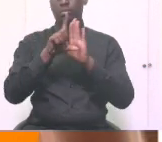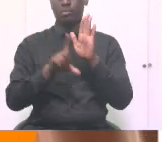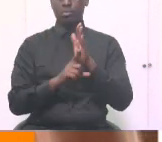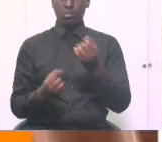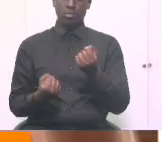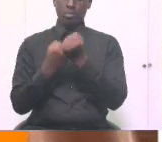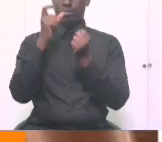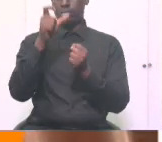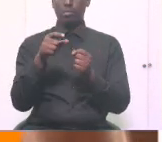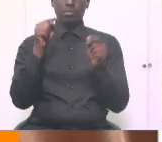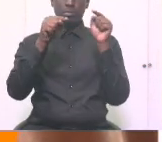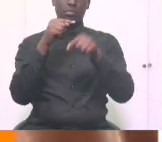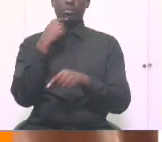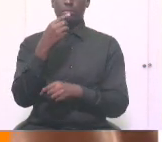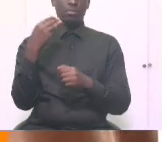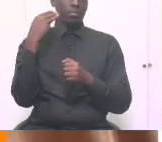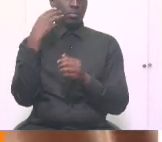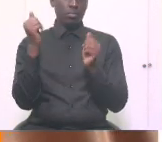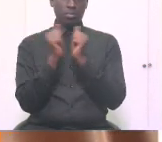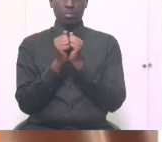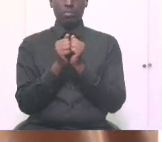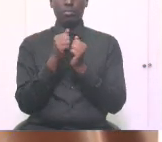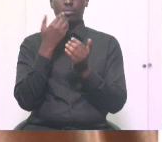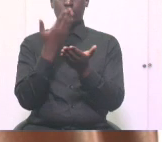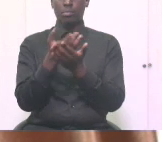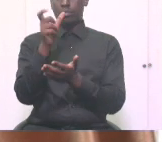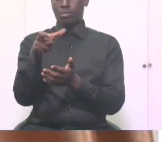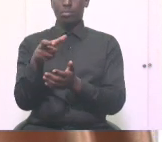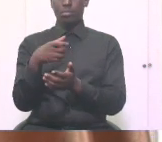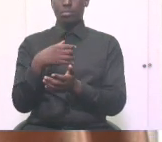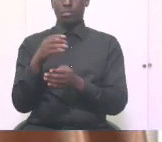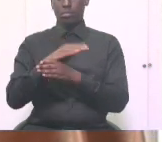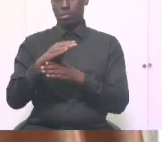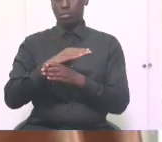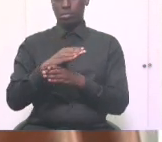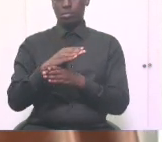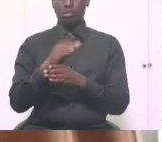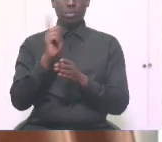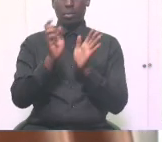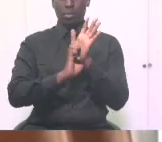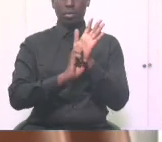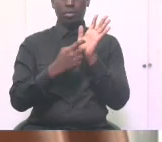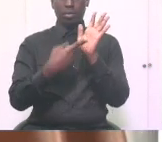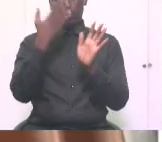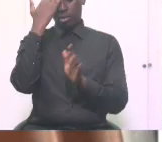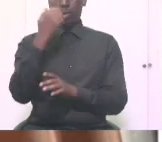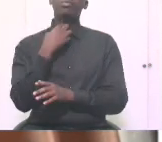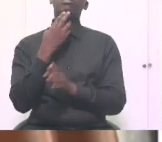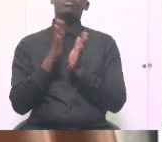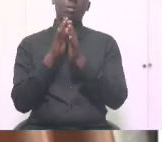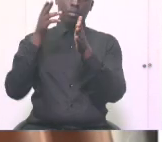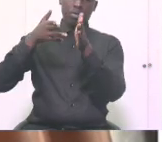bunganira uregwa bavuze ko 10 million bivugwa ko Bamporiki yatse umunyemari Gatera nta bimenyetso bigaragara kuko ngo nta majwi cyangwa